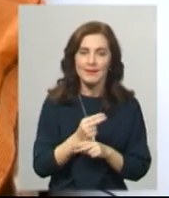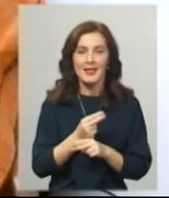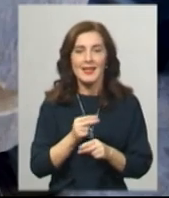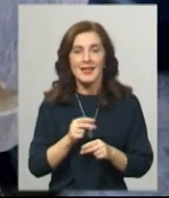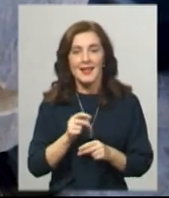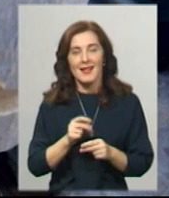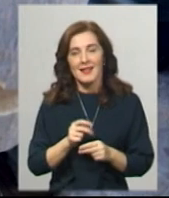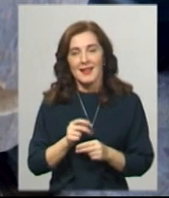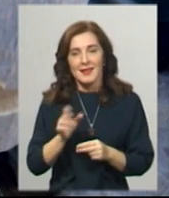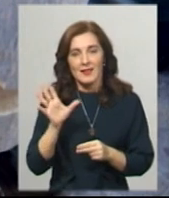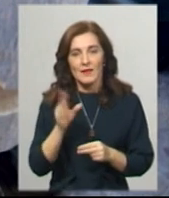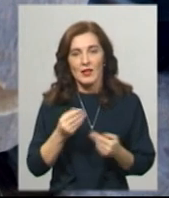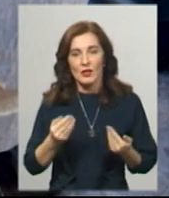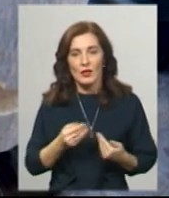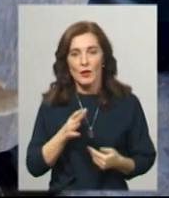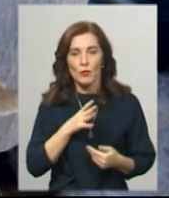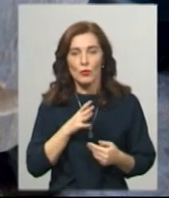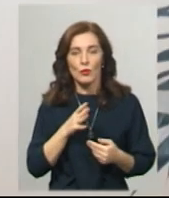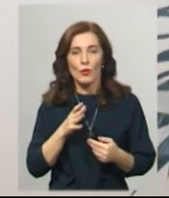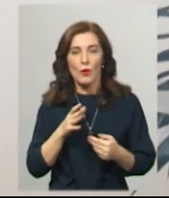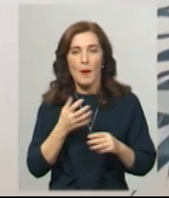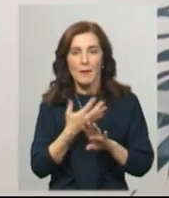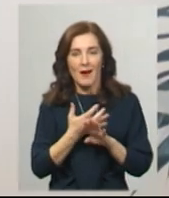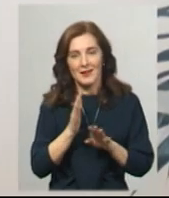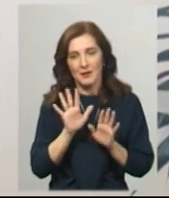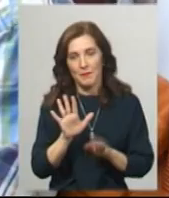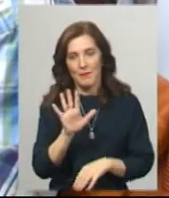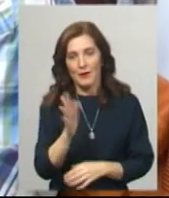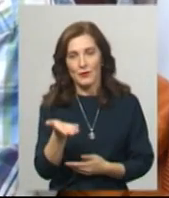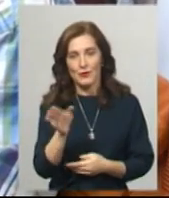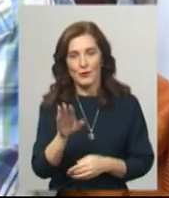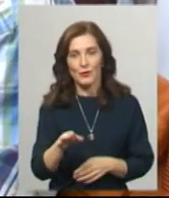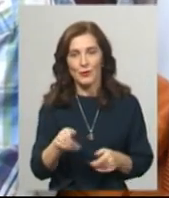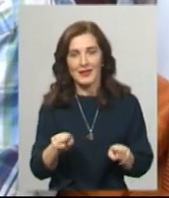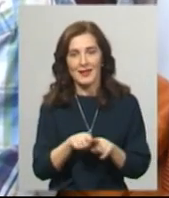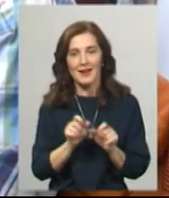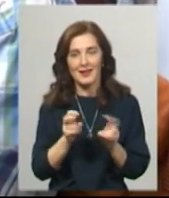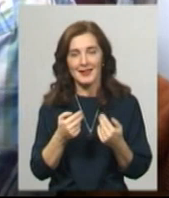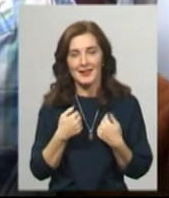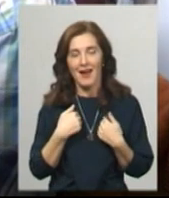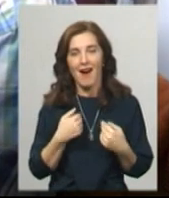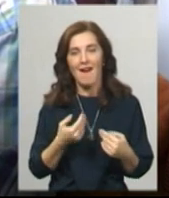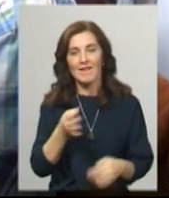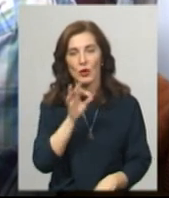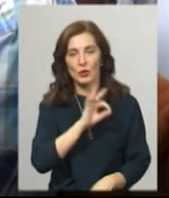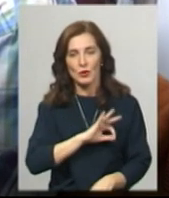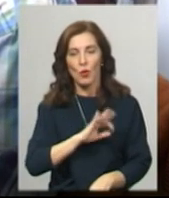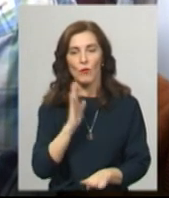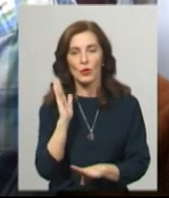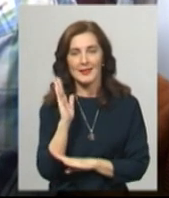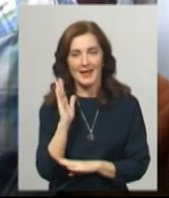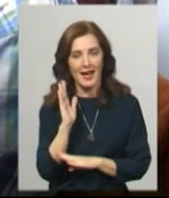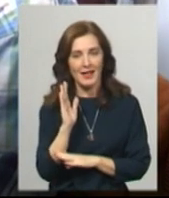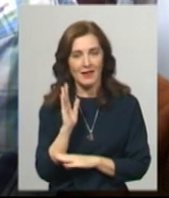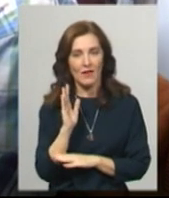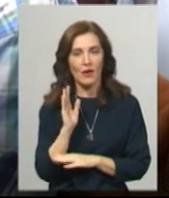Іван Нащупський, було близько 5. А з найменших брусків також створює фігурки. Так як я використовую дерево все